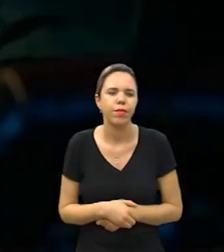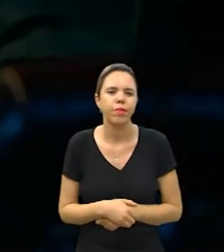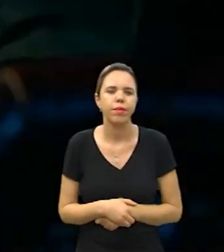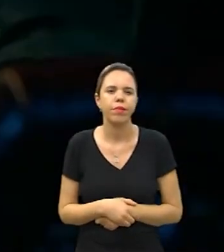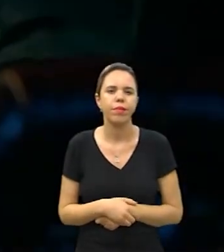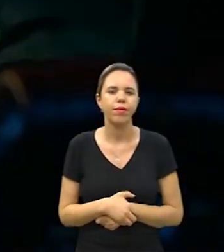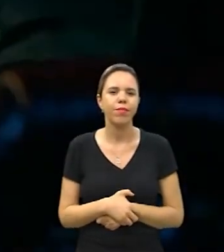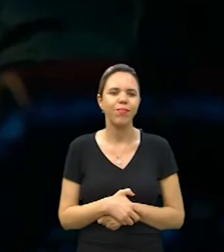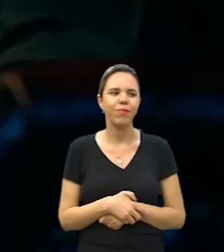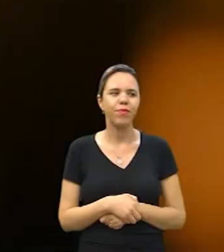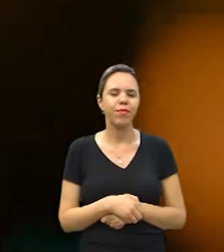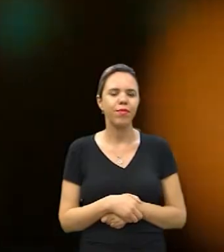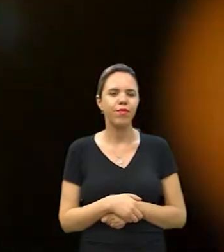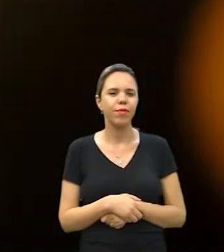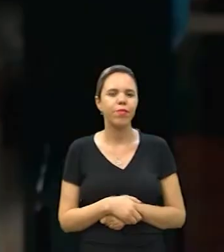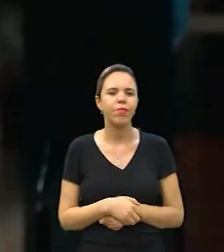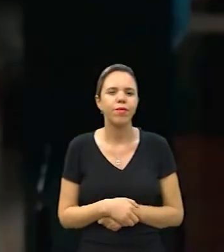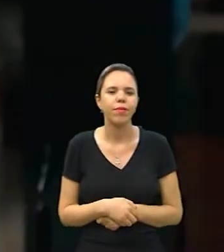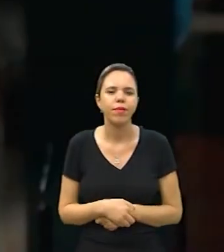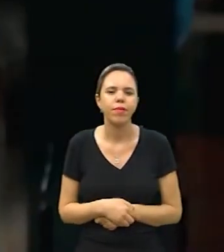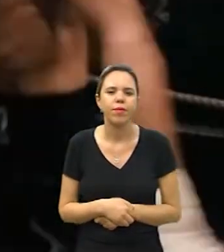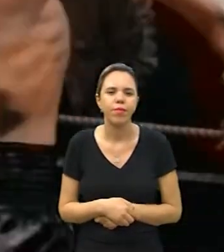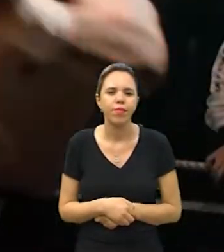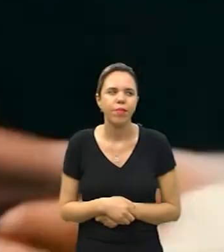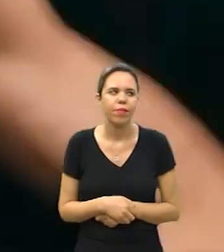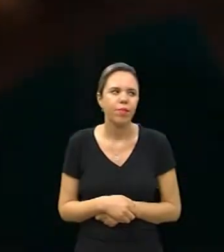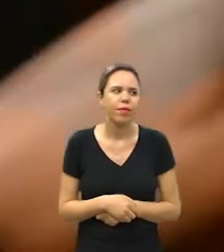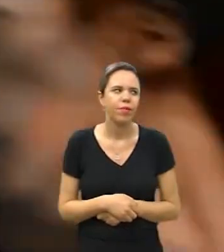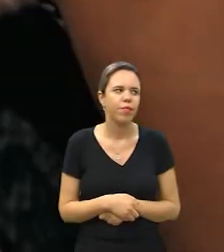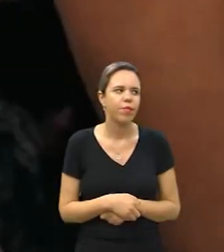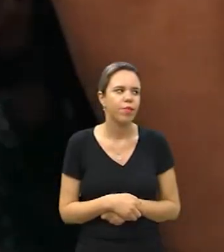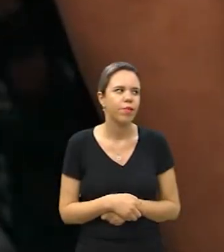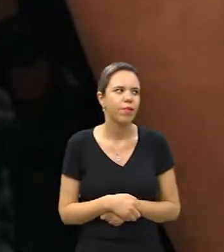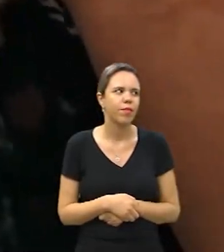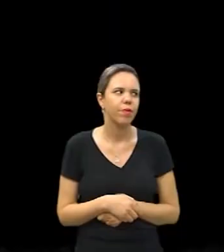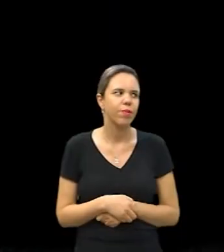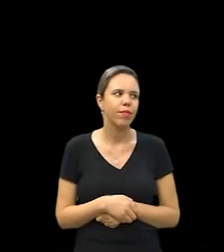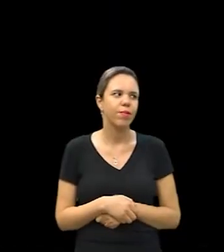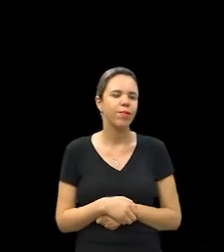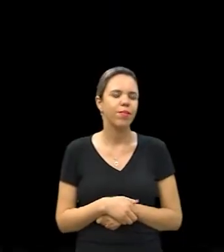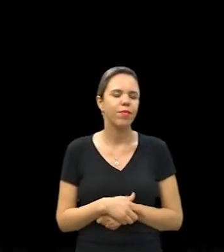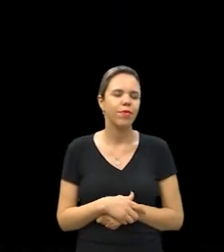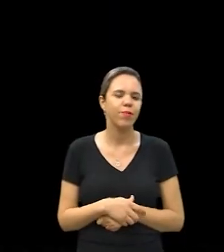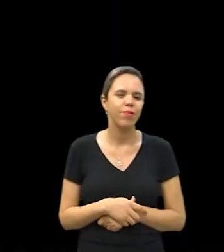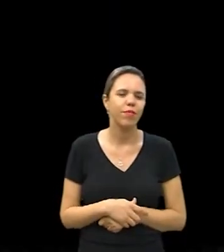でかい金が動く。ファイトマネーを。賠償期間二度と戻ってこれなくなるぞ。